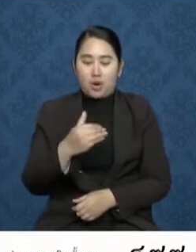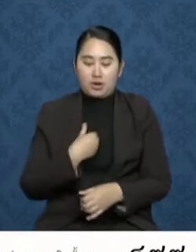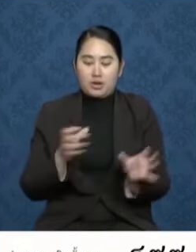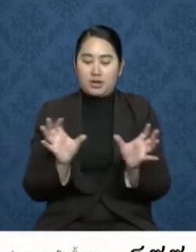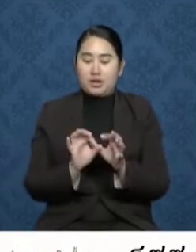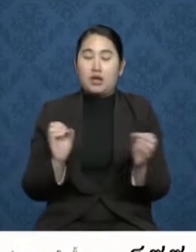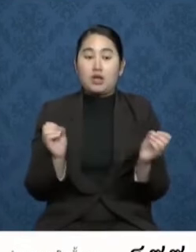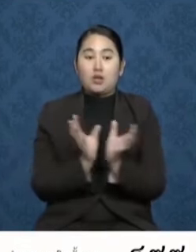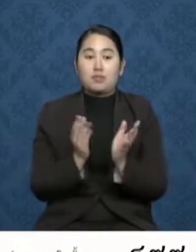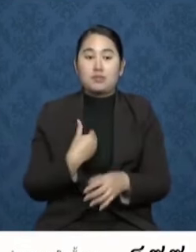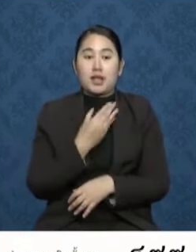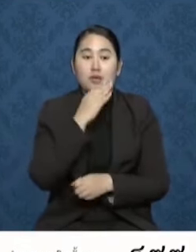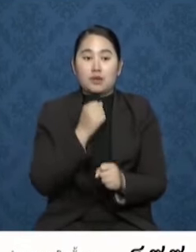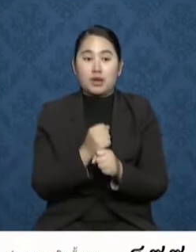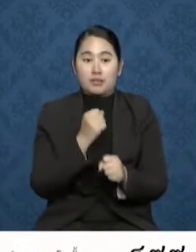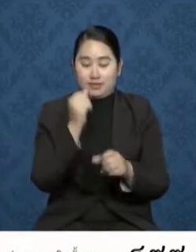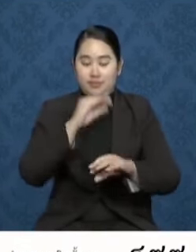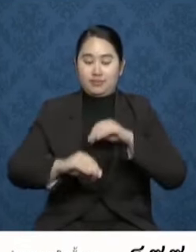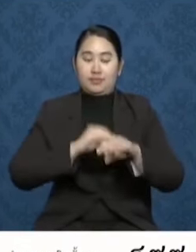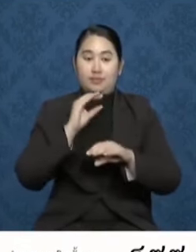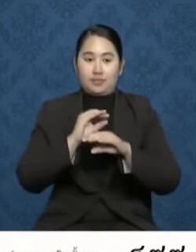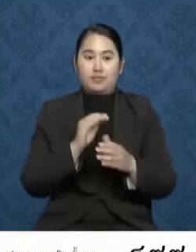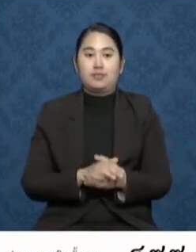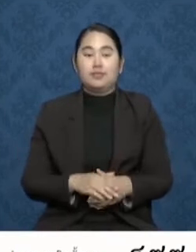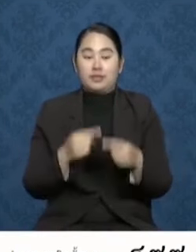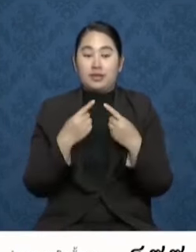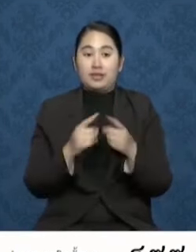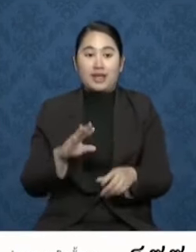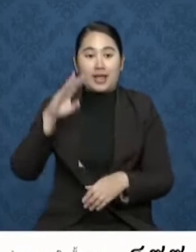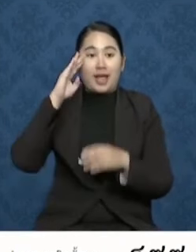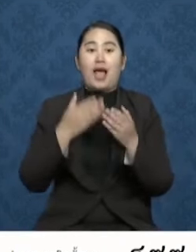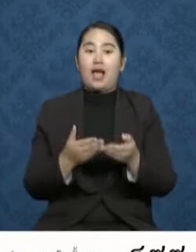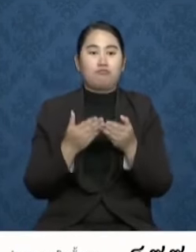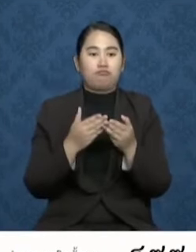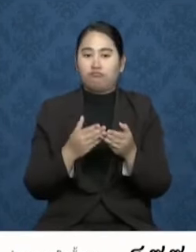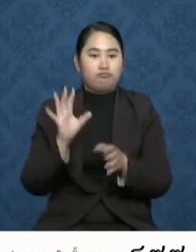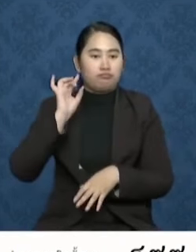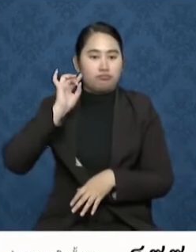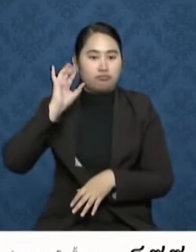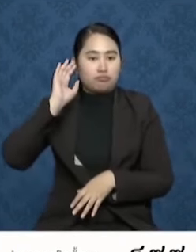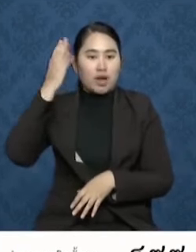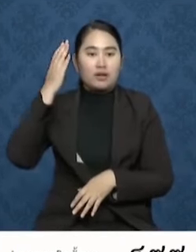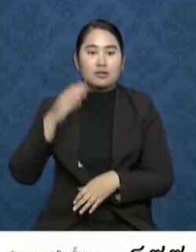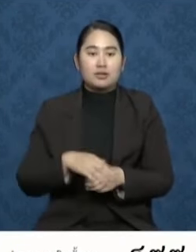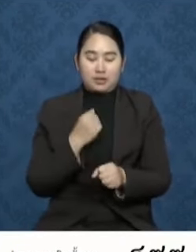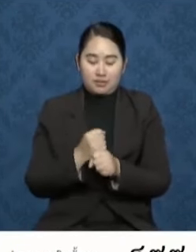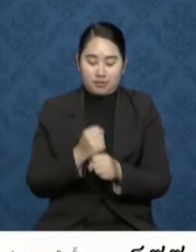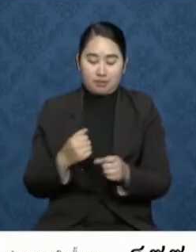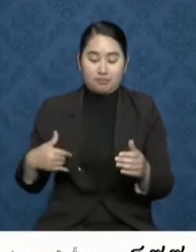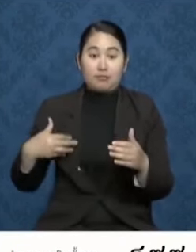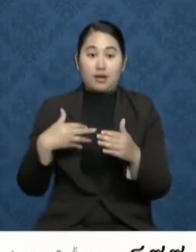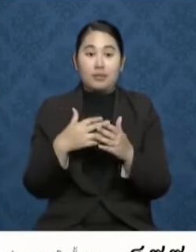รเนี่ยเป็นผู้ดำเนินโครงการแต่ว่าธรก็ไม่ฟังนะครับท่านประธานเดินทางมาถึงวัน